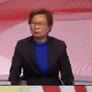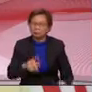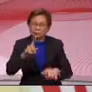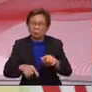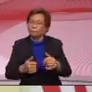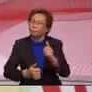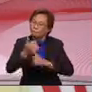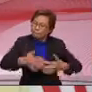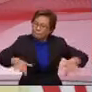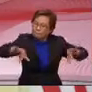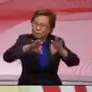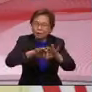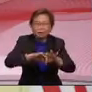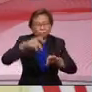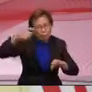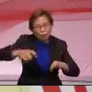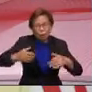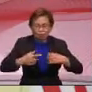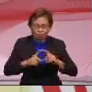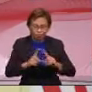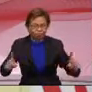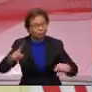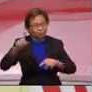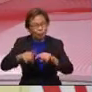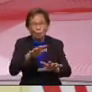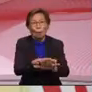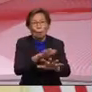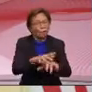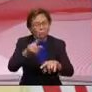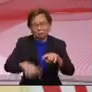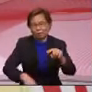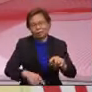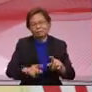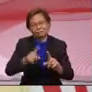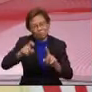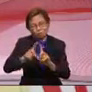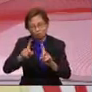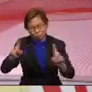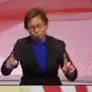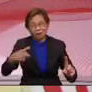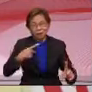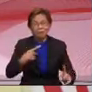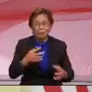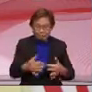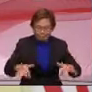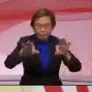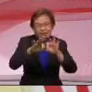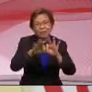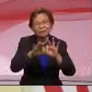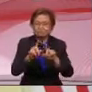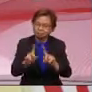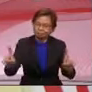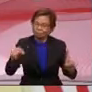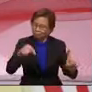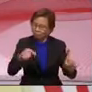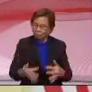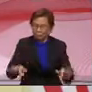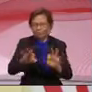Yang pentingnya adalah perlu ada penjarakan sosial. Okey, sekarang ni kita yang pentingnya penjarakan sosial tu yang